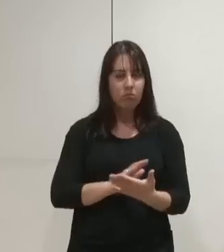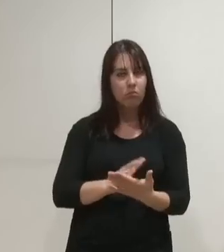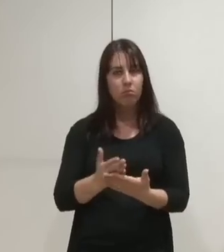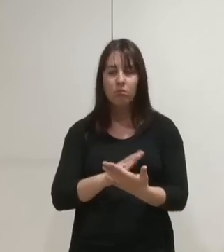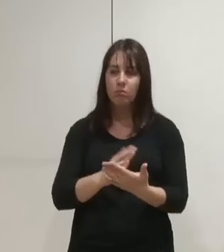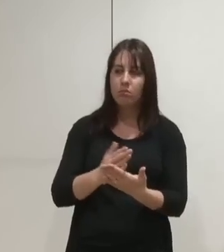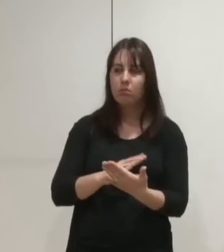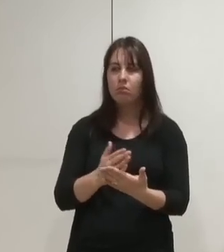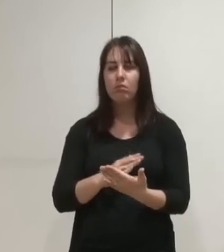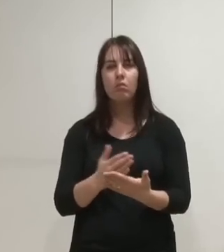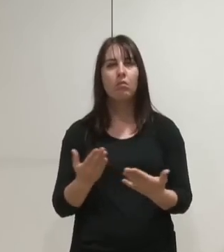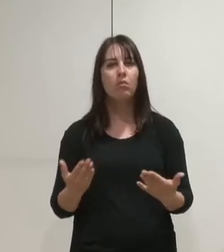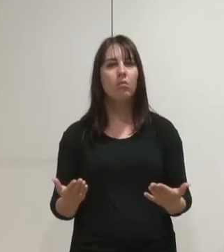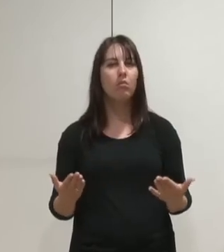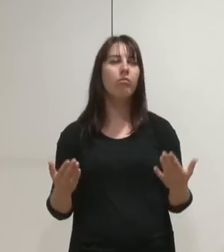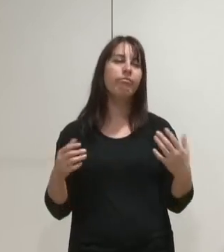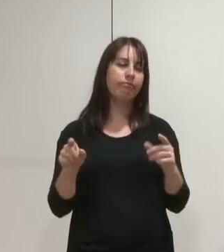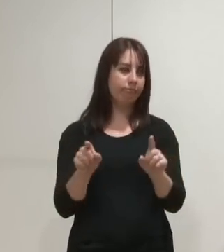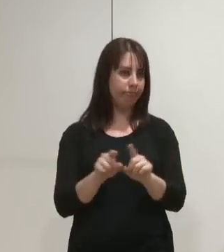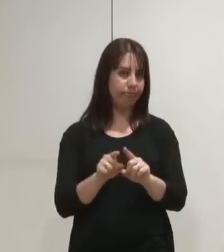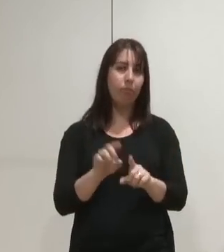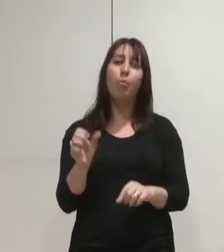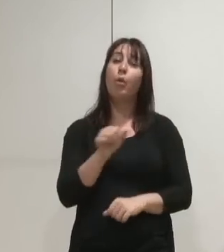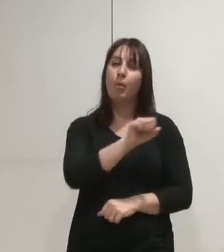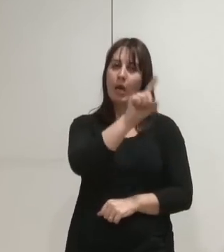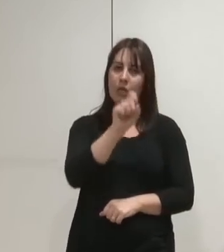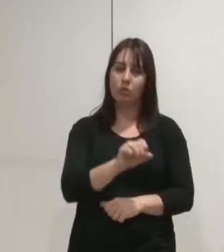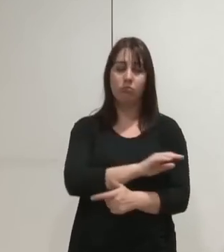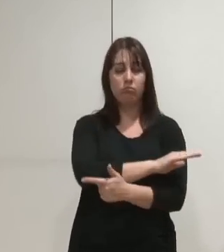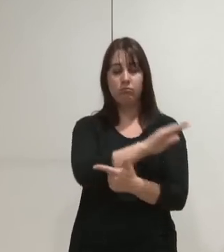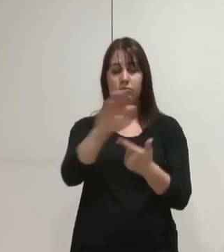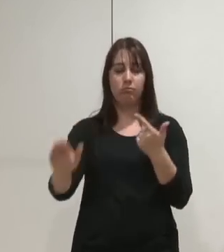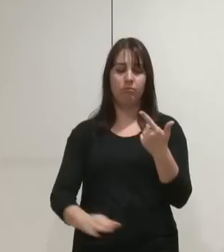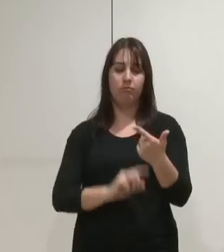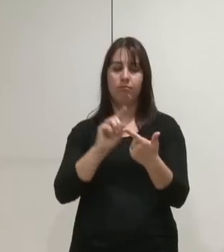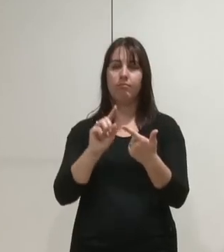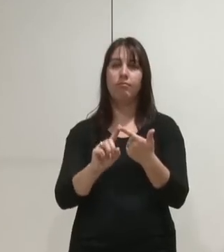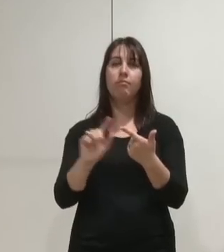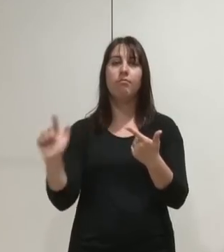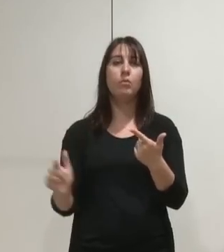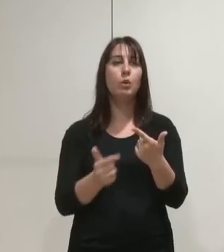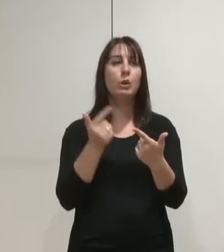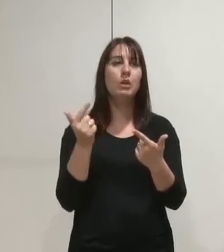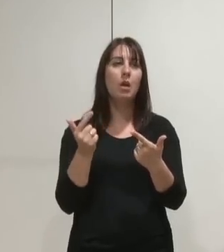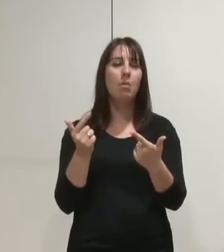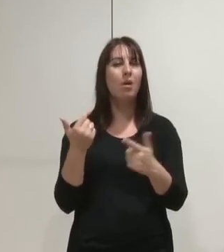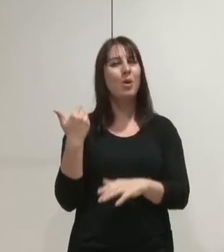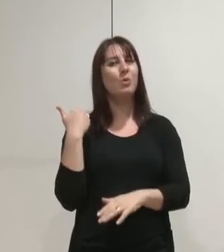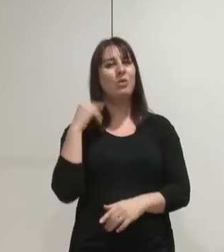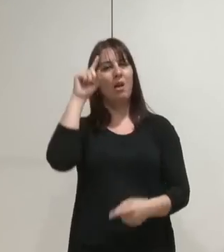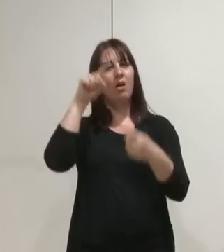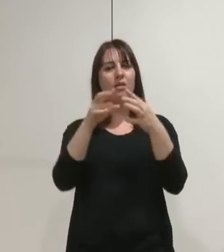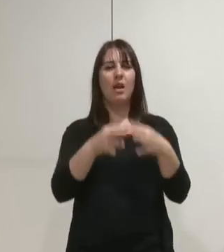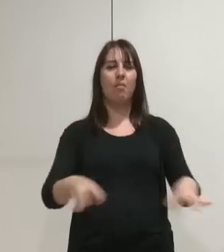et au-delà de cette question deuxè observation vous avez tout à l'heure pour